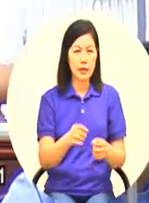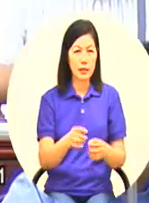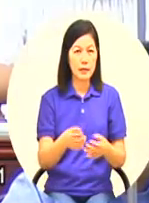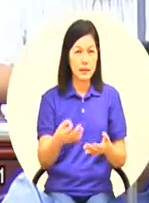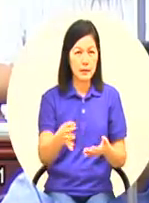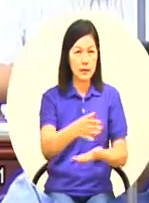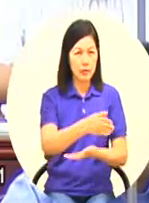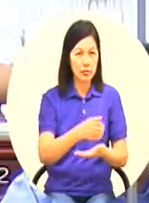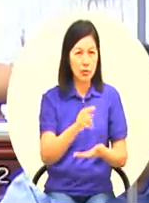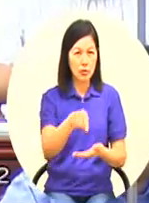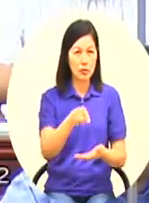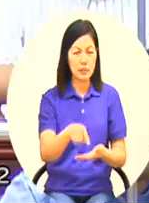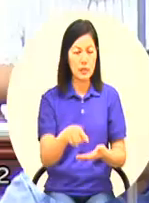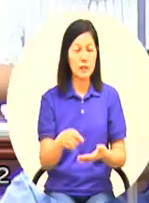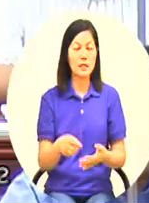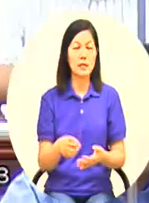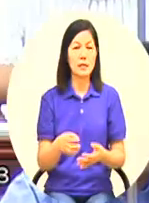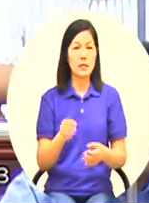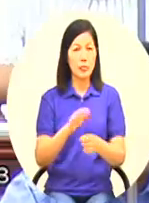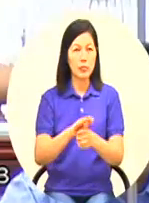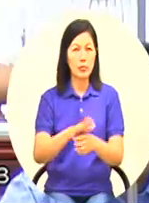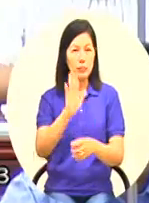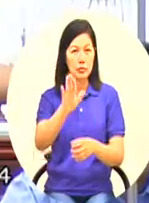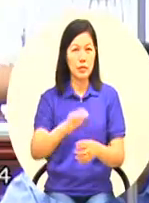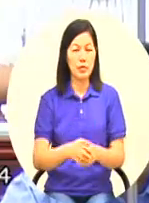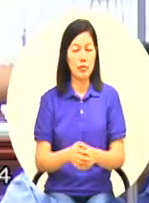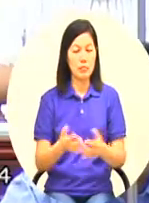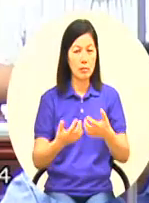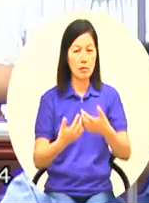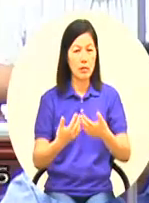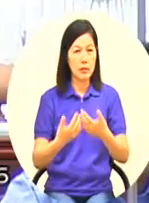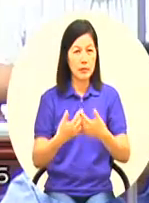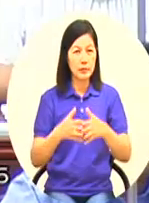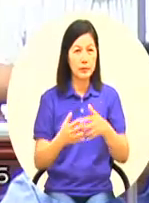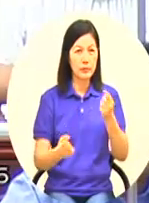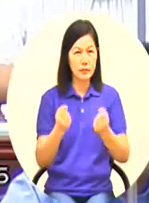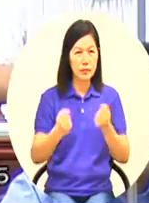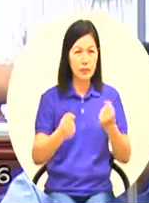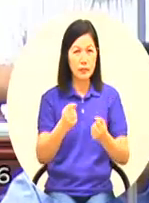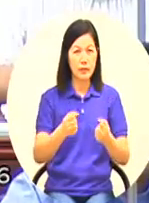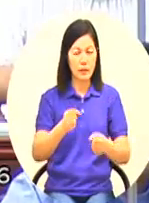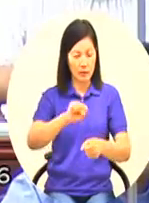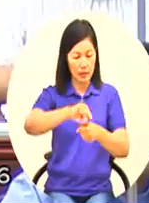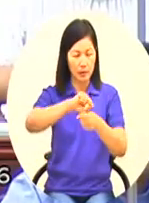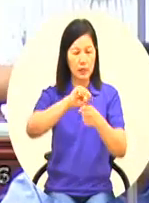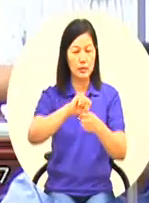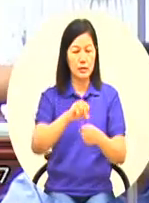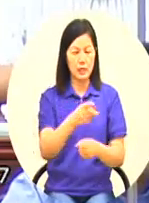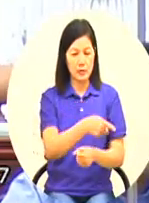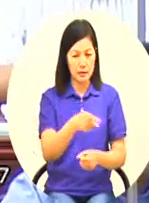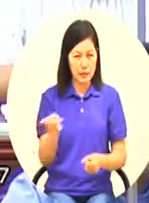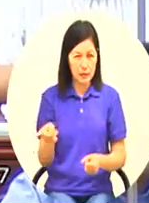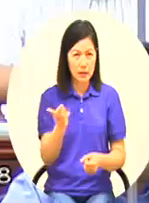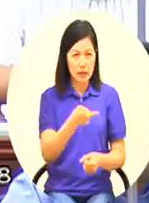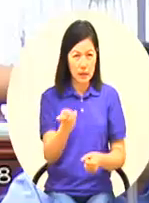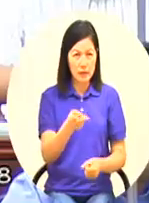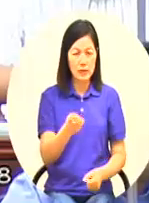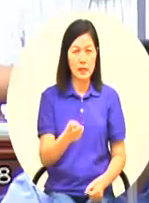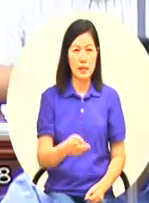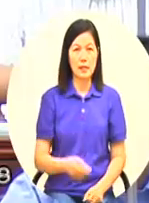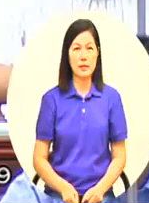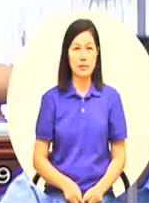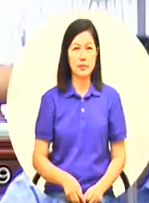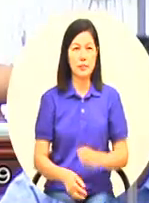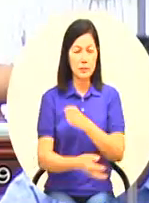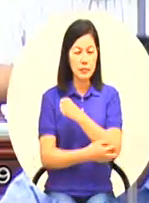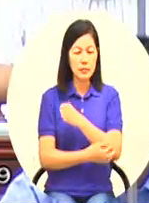有的这些的机具，大概从这样的两个方向上来，尽量能够减低我们同仁的一个工